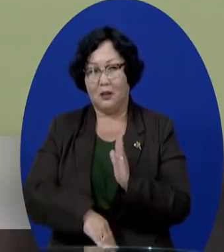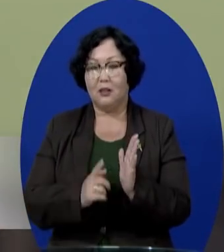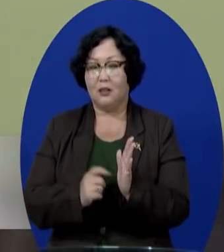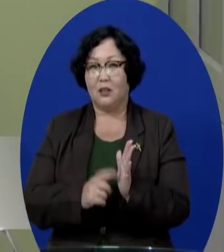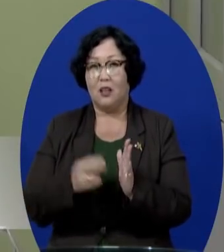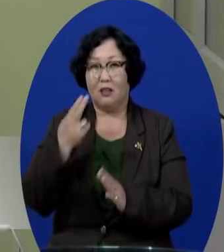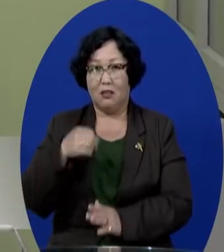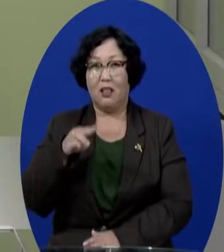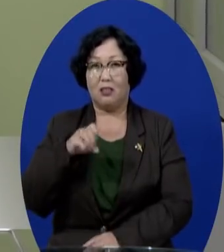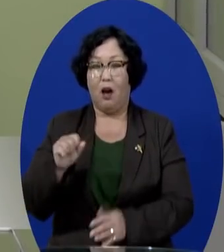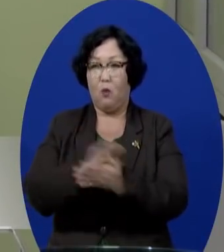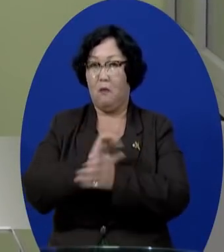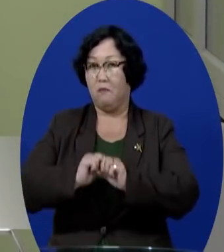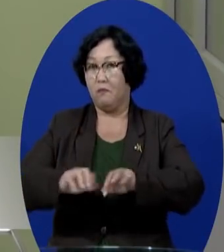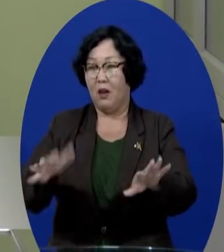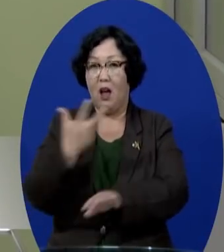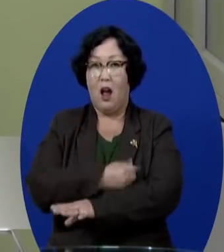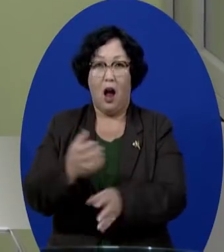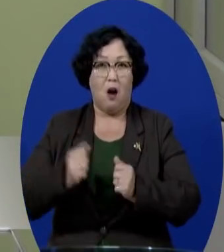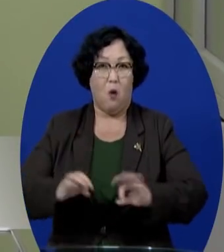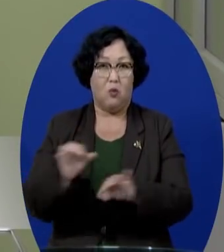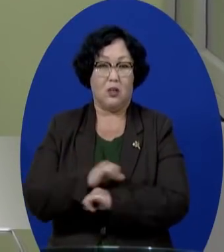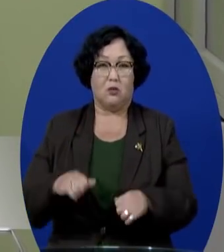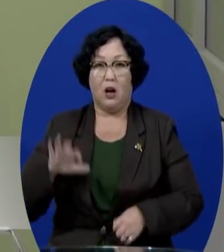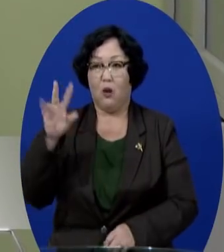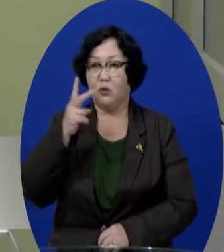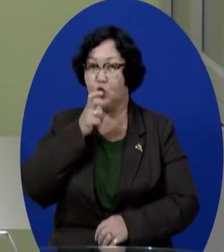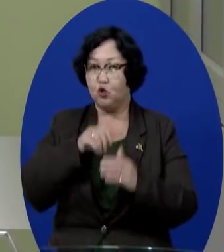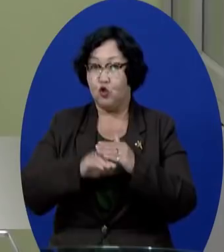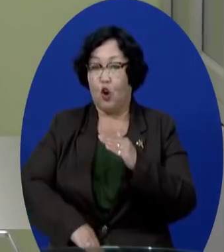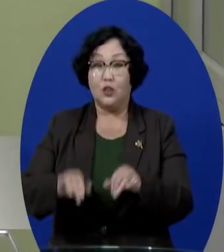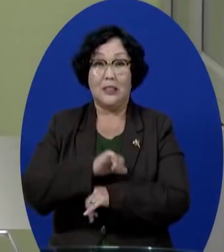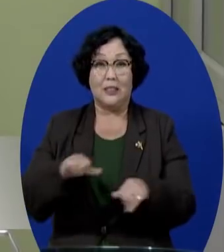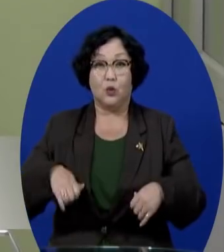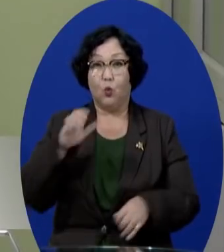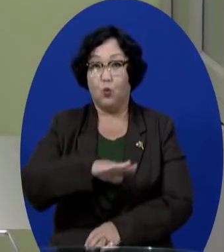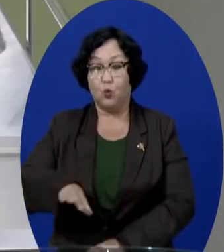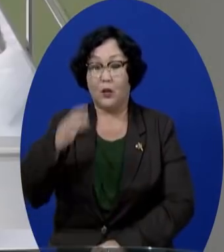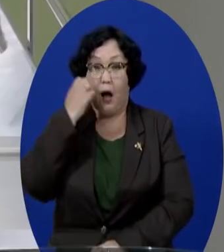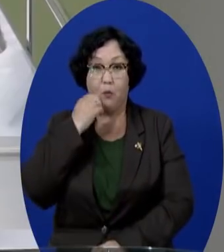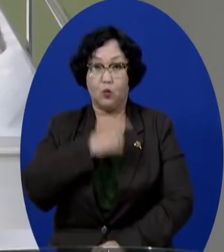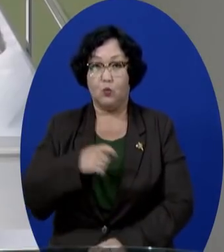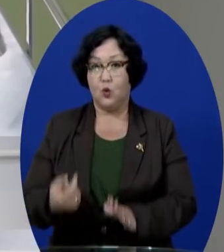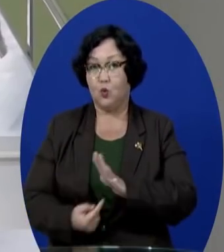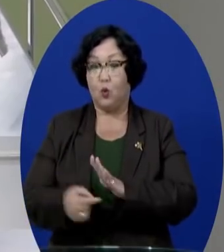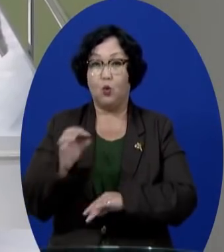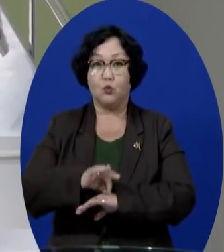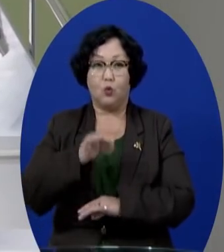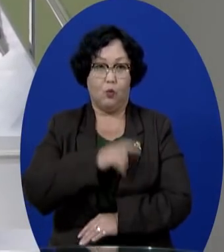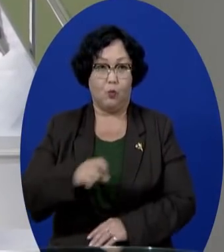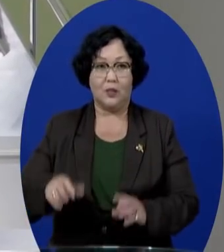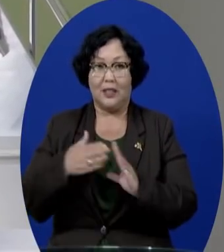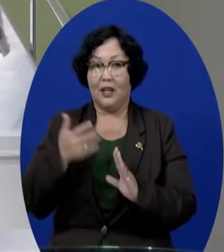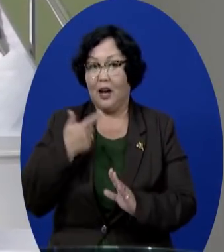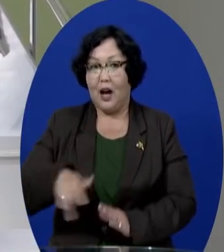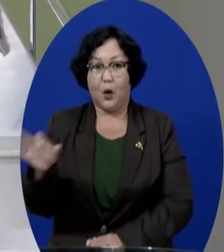тархаж байгаа энэ үед вакцинд хамрагдаагүй иргэд 12-оос доош насны хүүхдүүд, ахмад настан, архаг хууч өвчтөд хүмүүсийг гэрээсээ